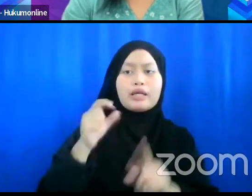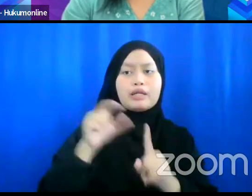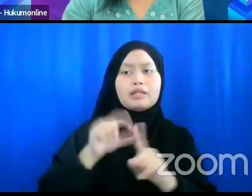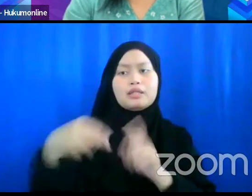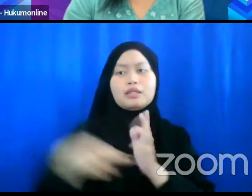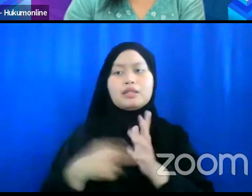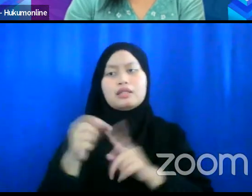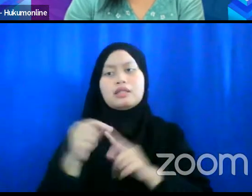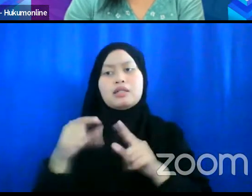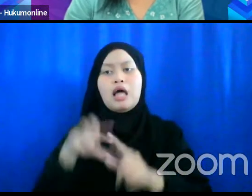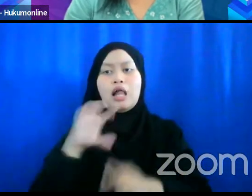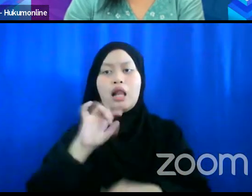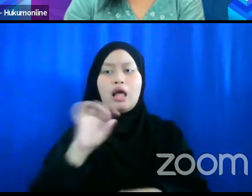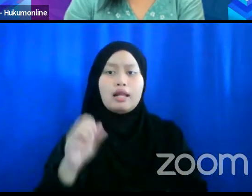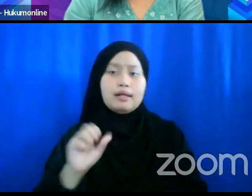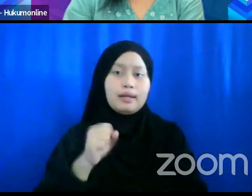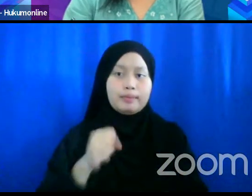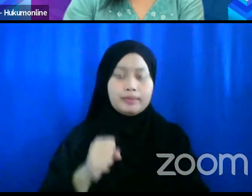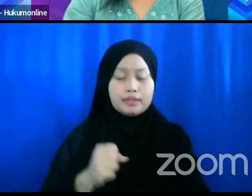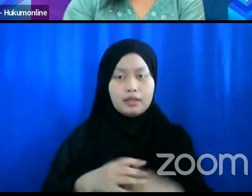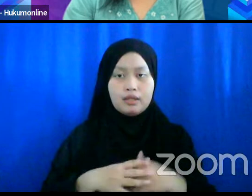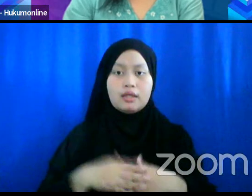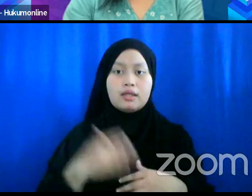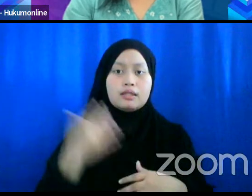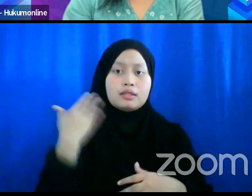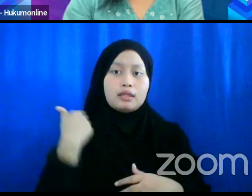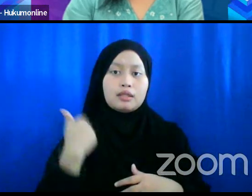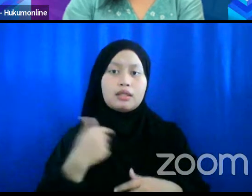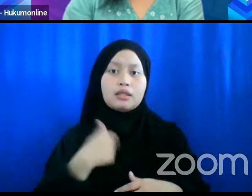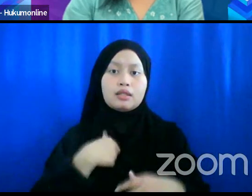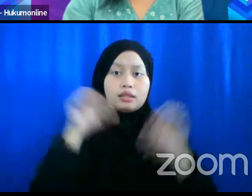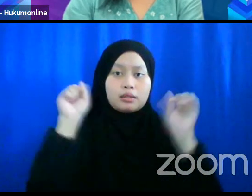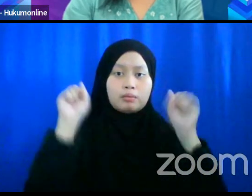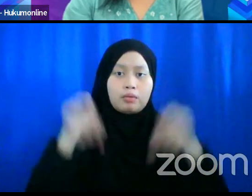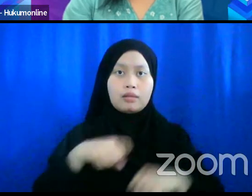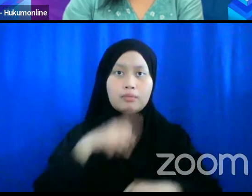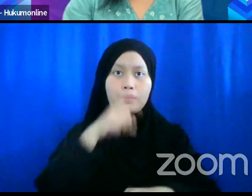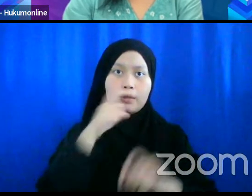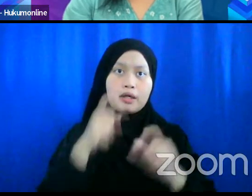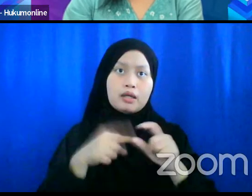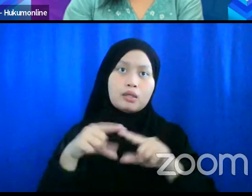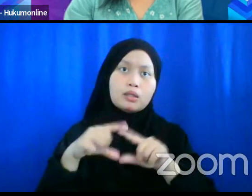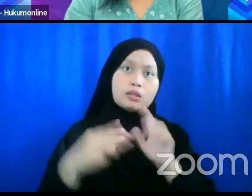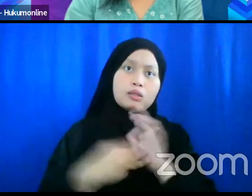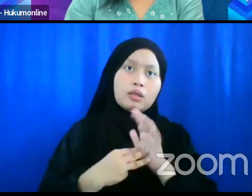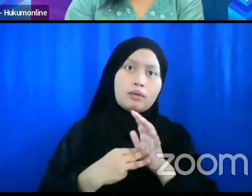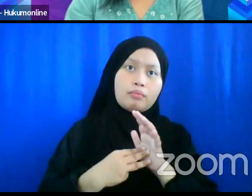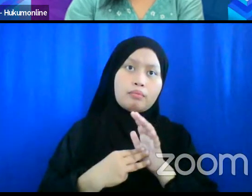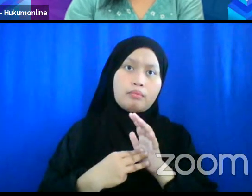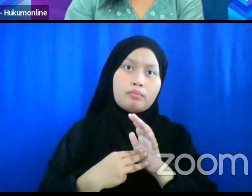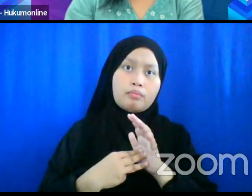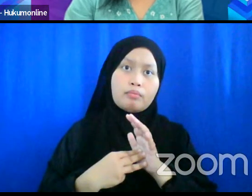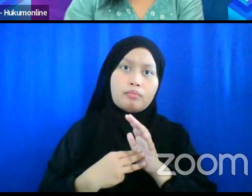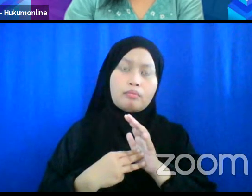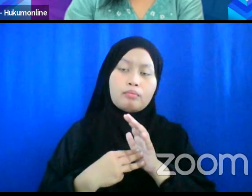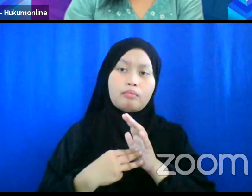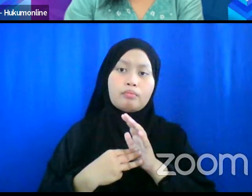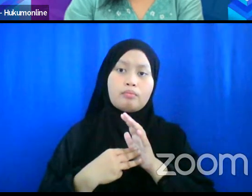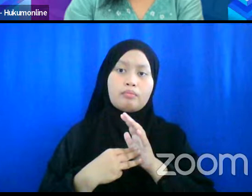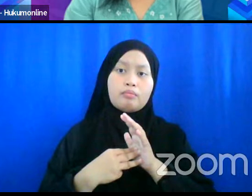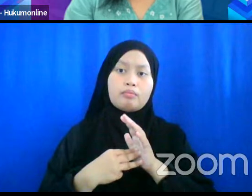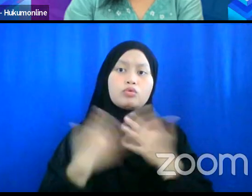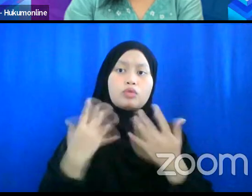gitu ya Dan saya juga tadi sepakat dengan partai itu di PP 71 Saya rasa juga sudah cukup jelas ya mengenai data